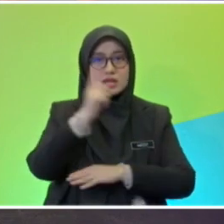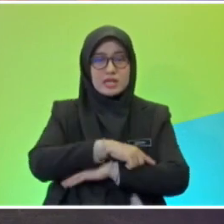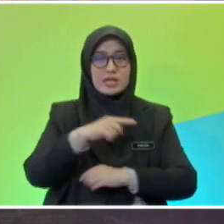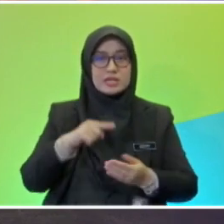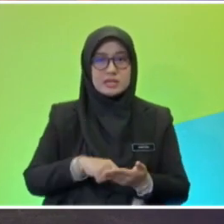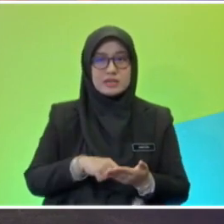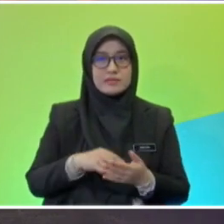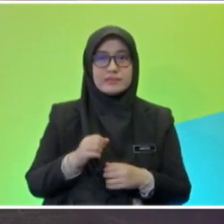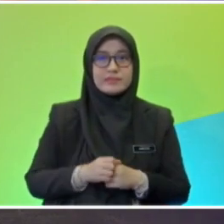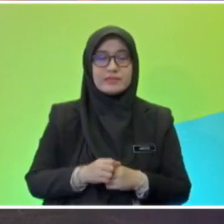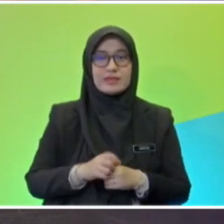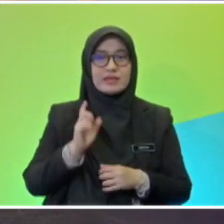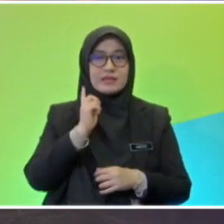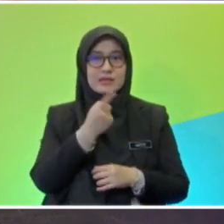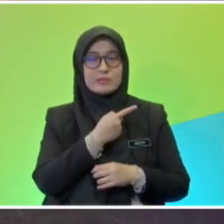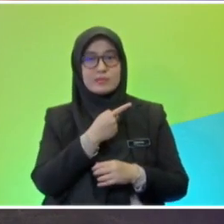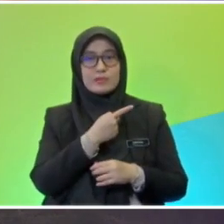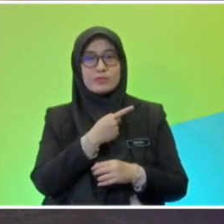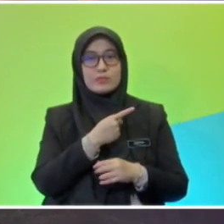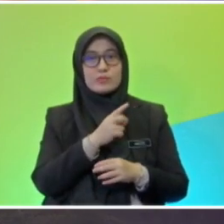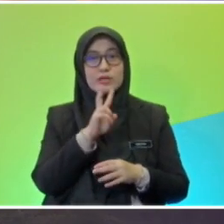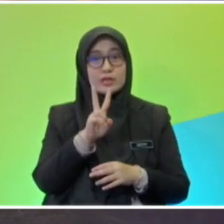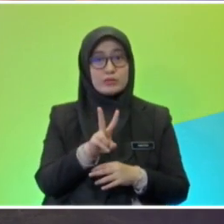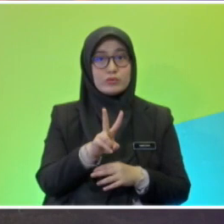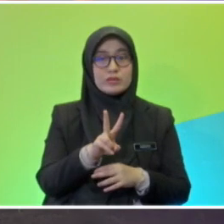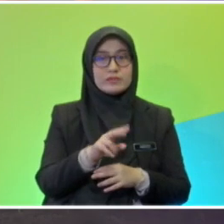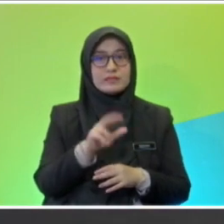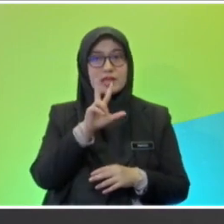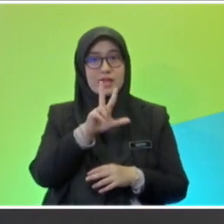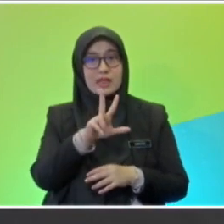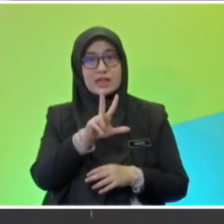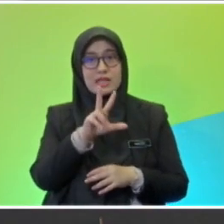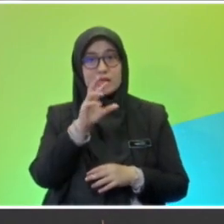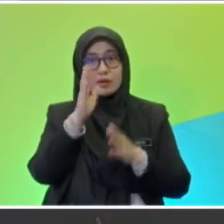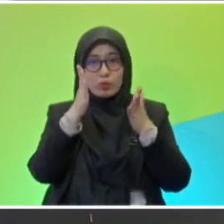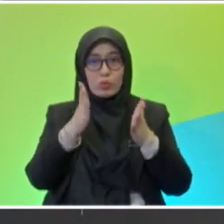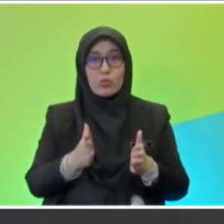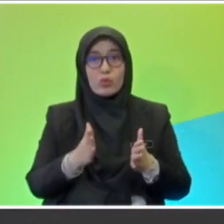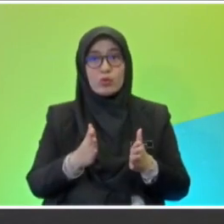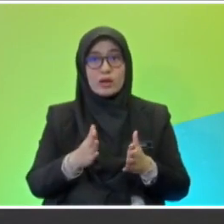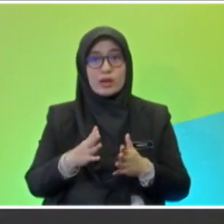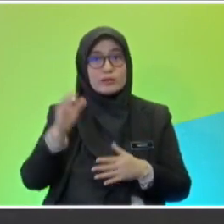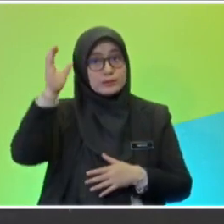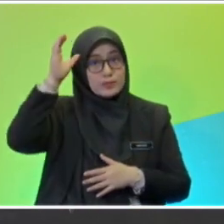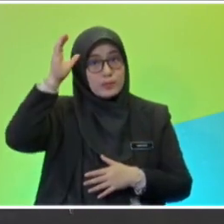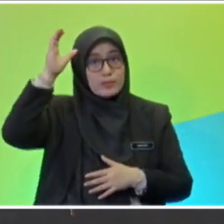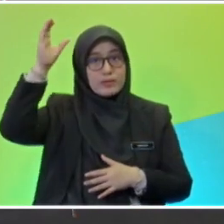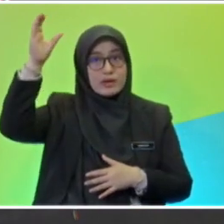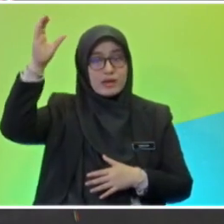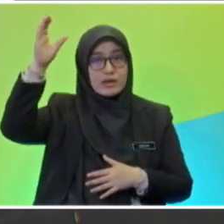ini kita bagi pecandu penilaian tiga orang Cukup Cemerlang penyampaian deh Cuma